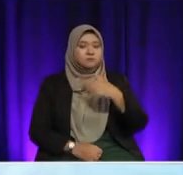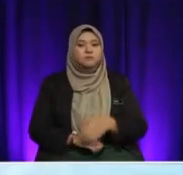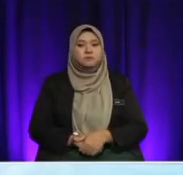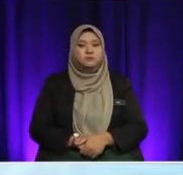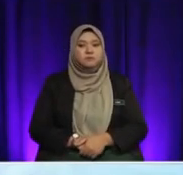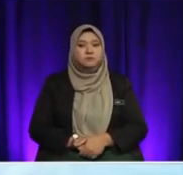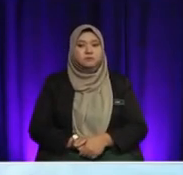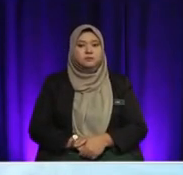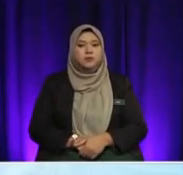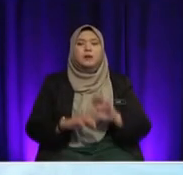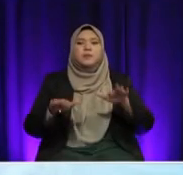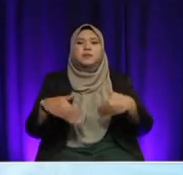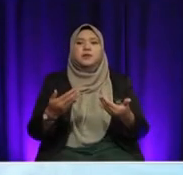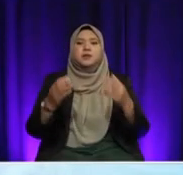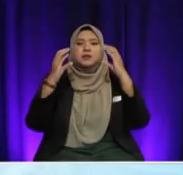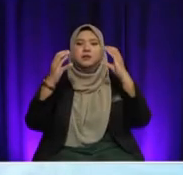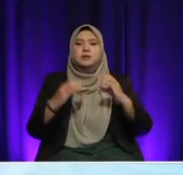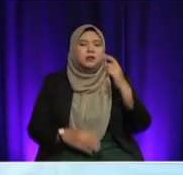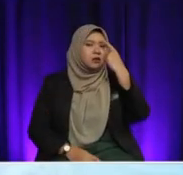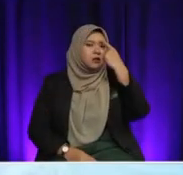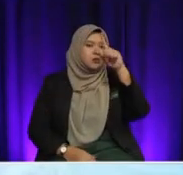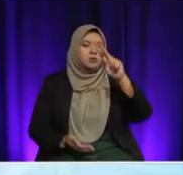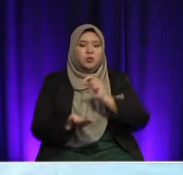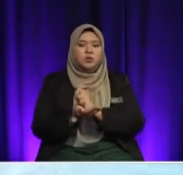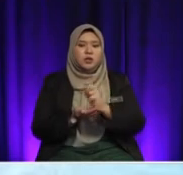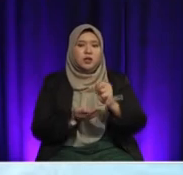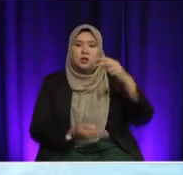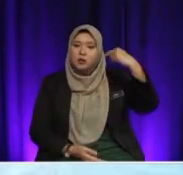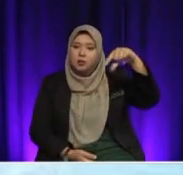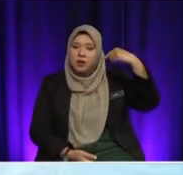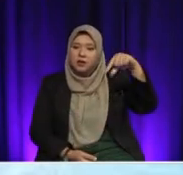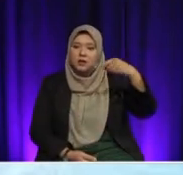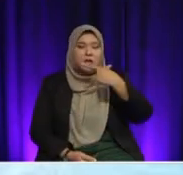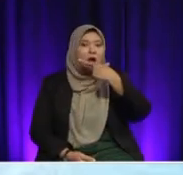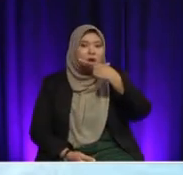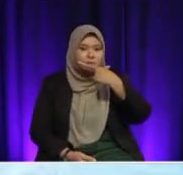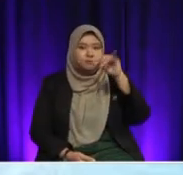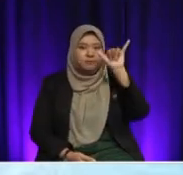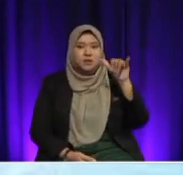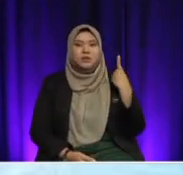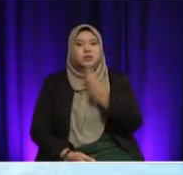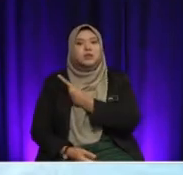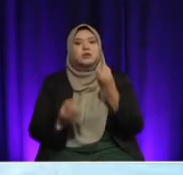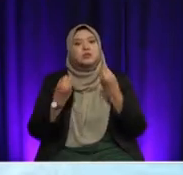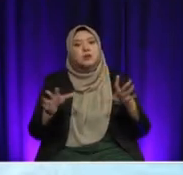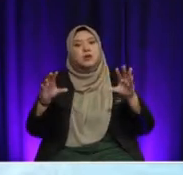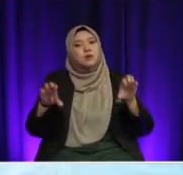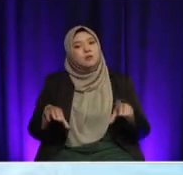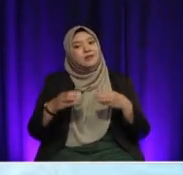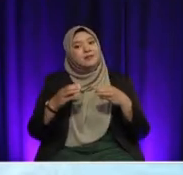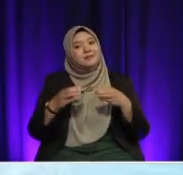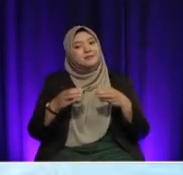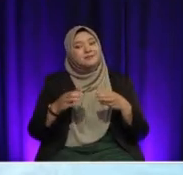seragam saiz dia. Sebenarnya kalau kita beli apa-apa makanan pun, kalau boleh kita nak yang seragam. Ya, betul. Sebab kalau tak